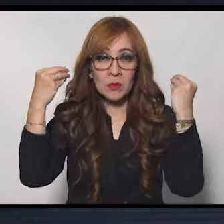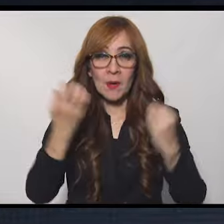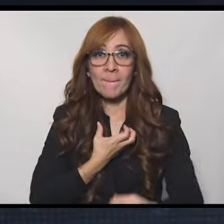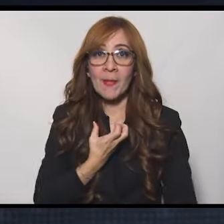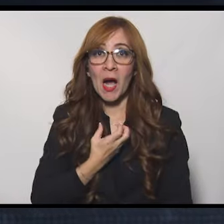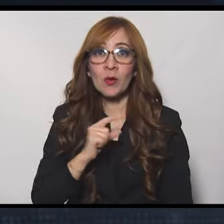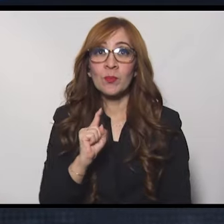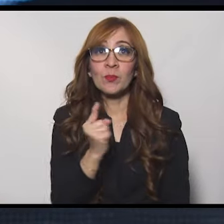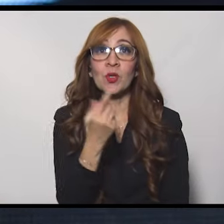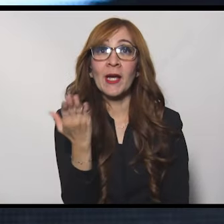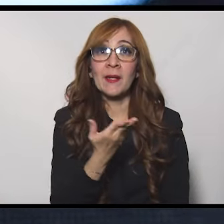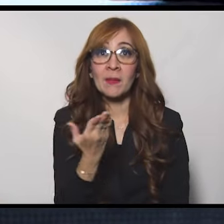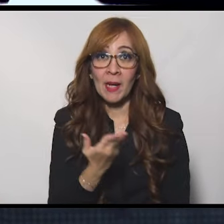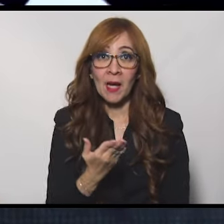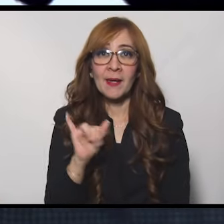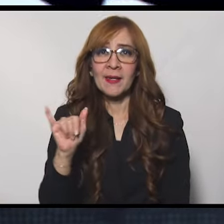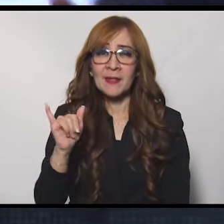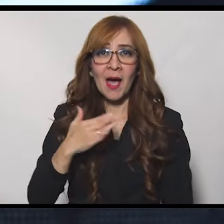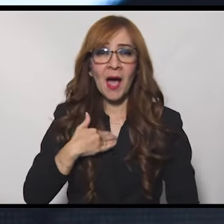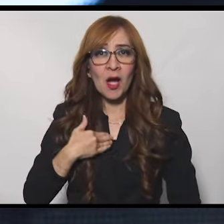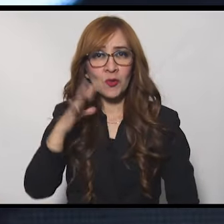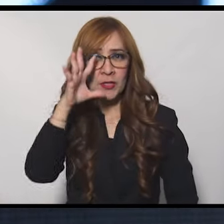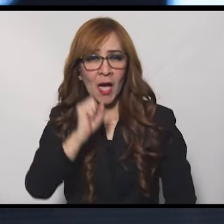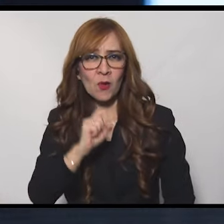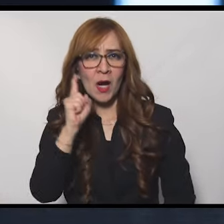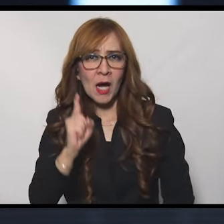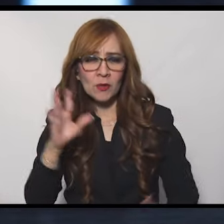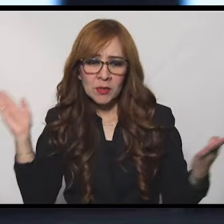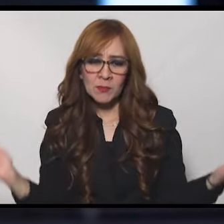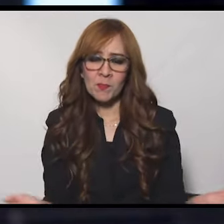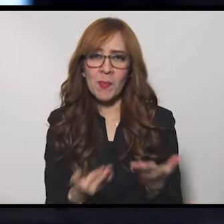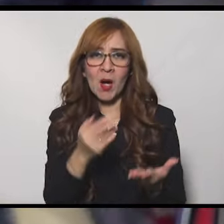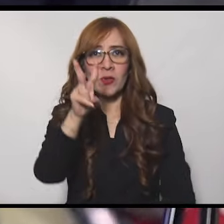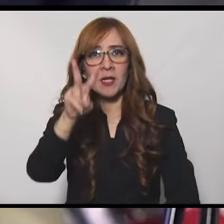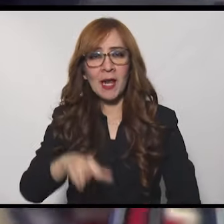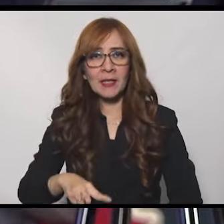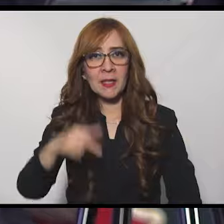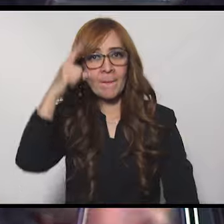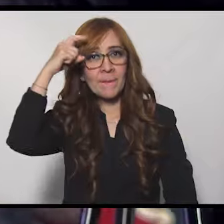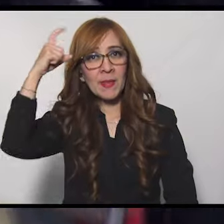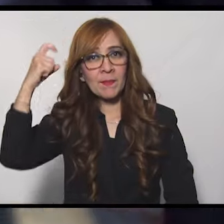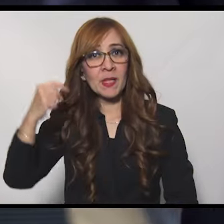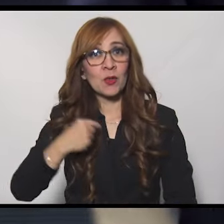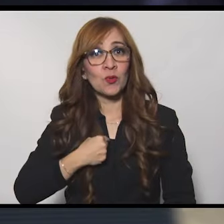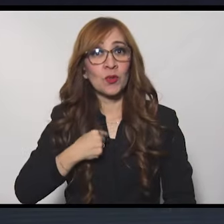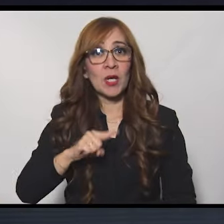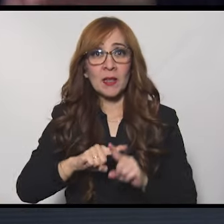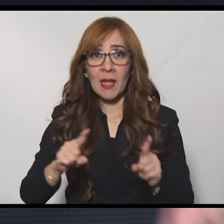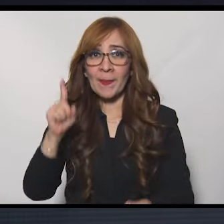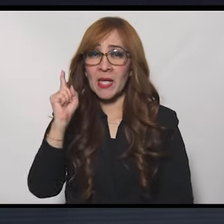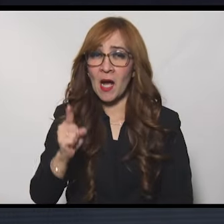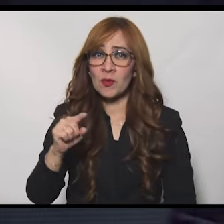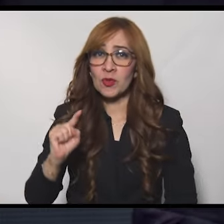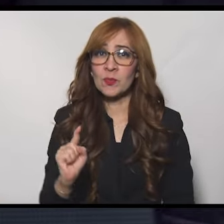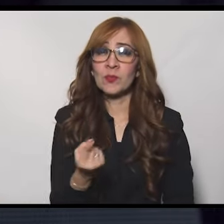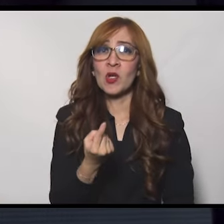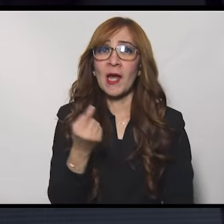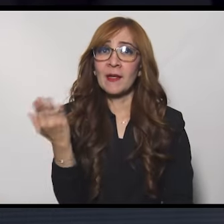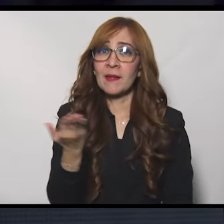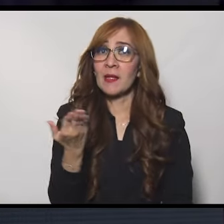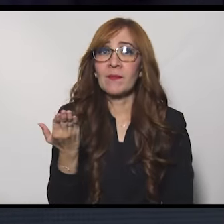mau mulai dari mana? Ya, I know. I need to rebuild my dream. I know. Tapi mesti mulai dari mana?